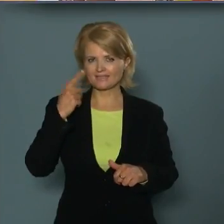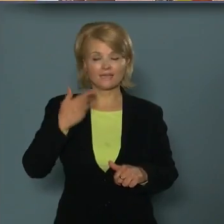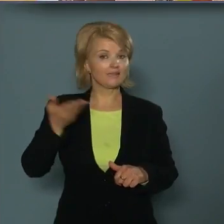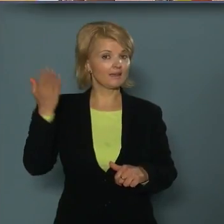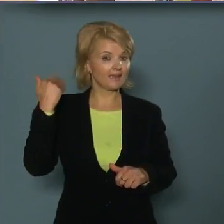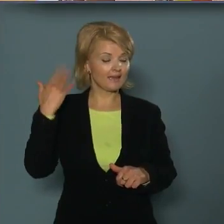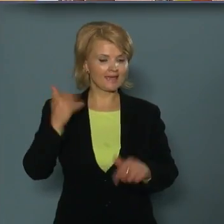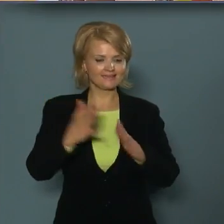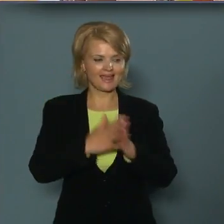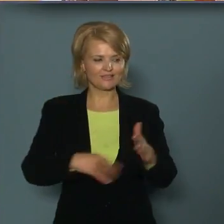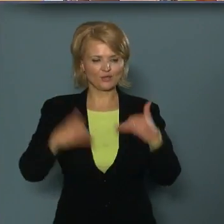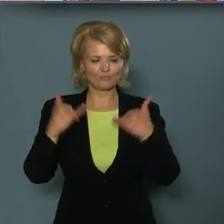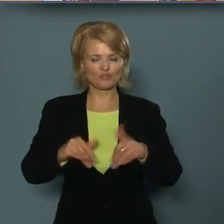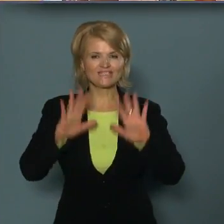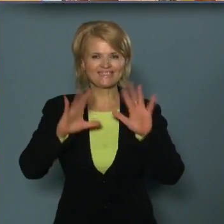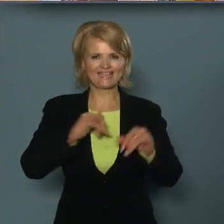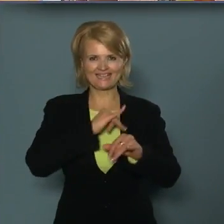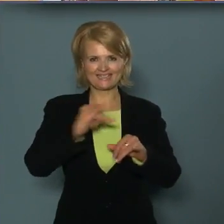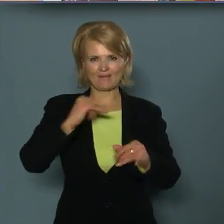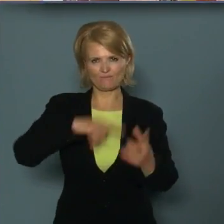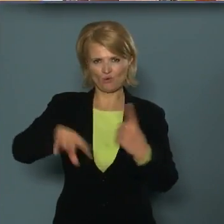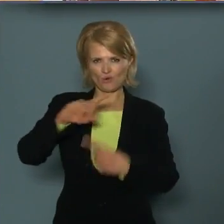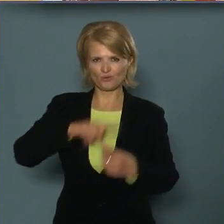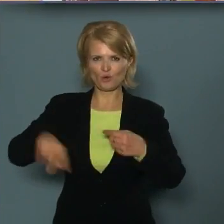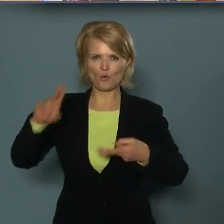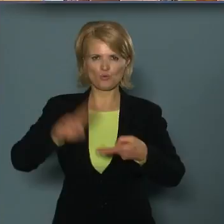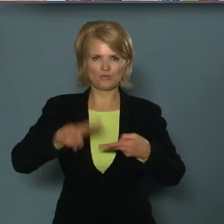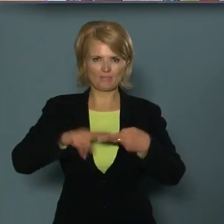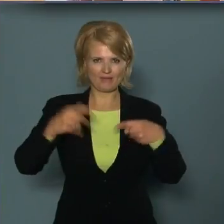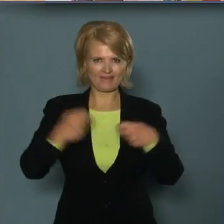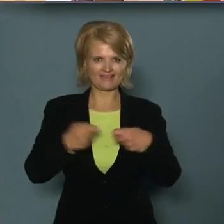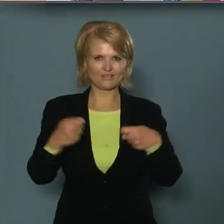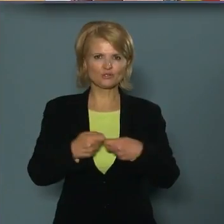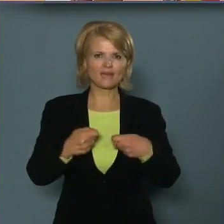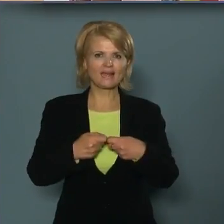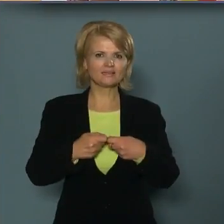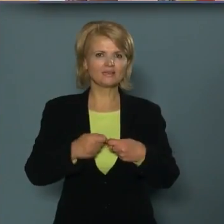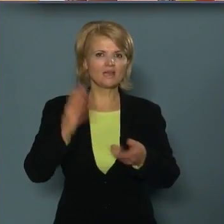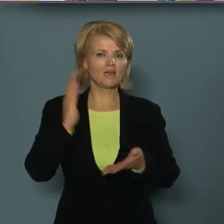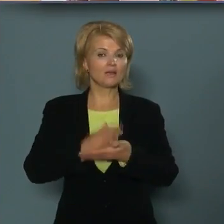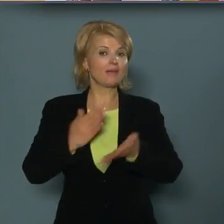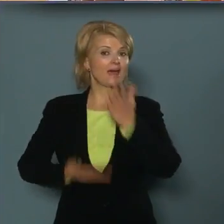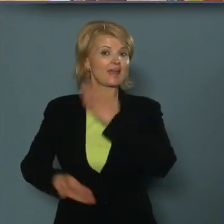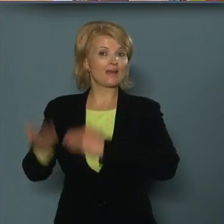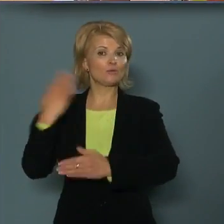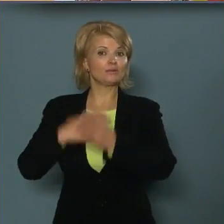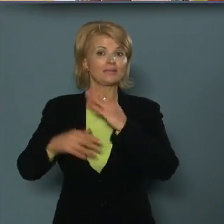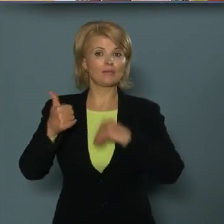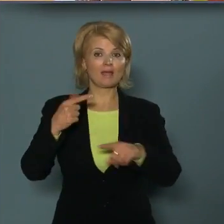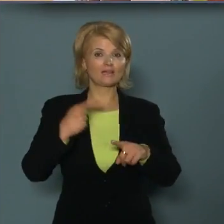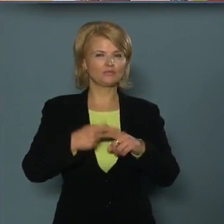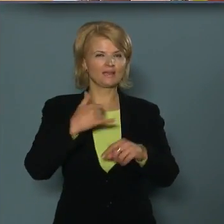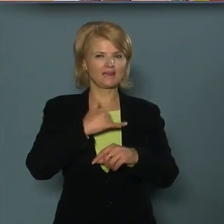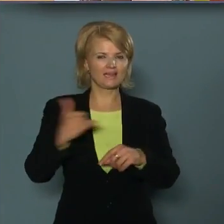most a 10 éves évfordulót ünnepeljük, mint egyesület, de már előtte másfél évvel,